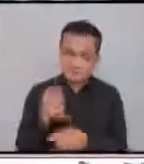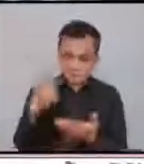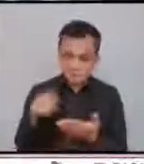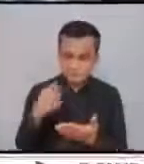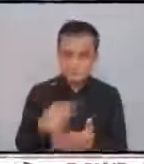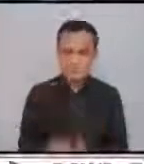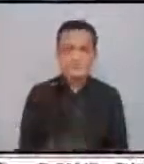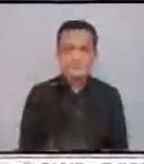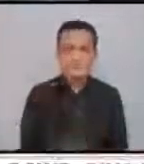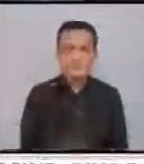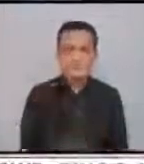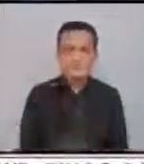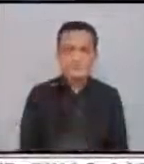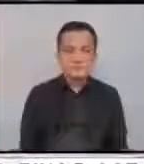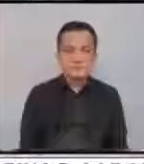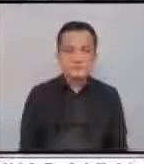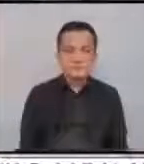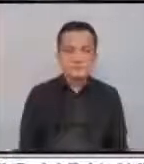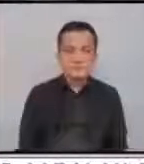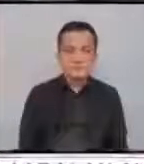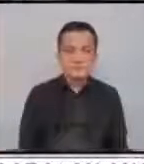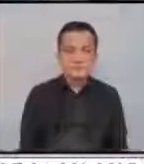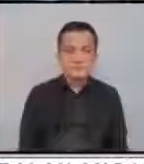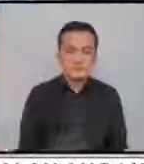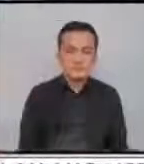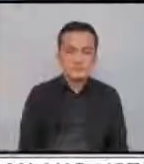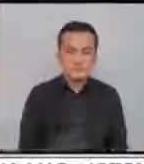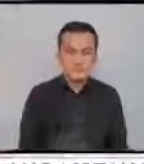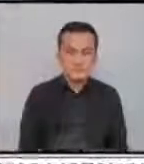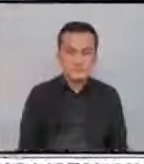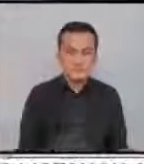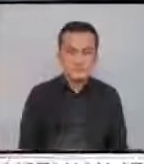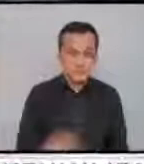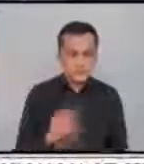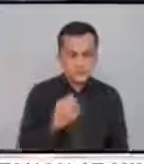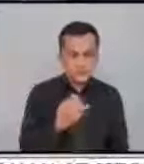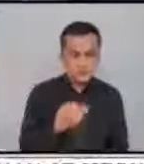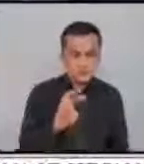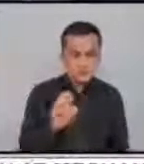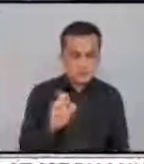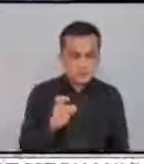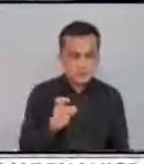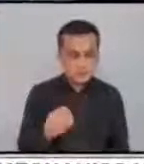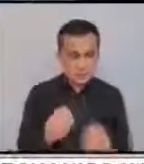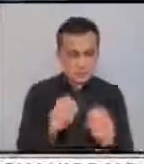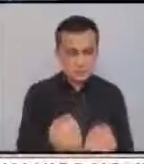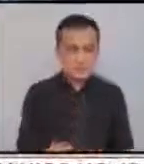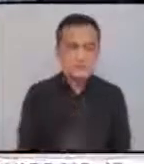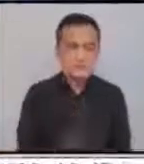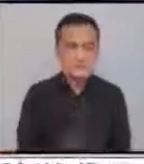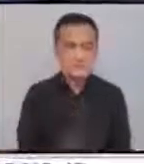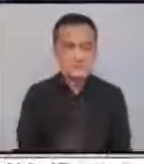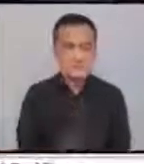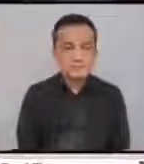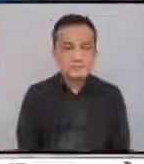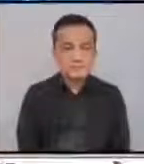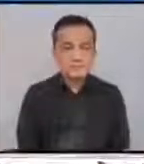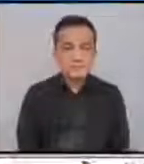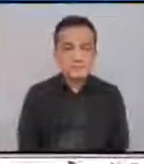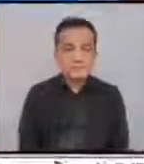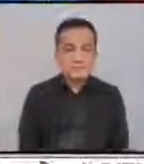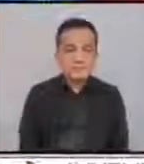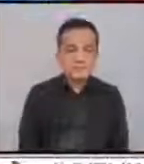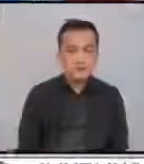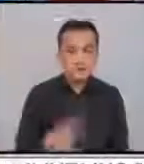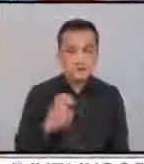then, lagyan na natin ang ating soy wax ba? Hindi pa. Ano yan? Yan po. After po niyan, na-melt na natin yung soy wax, we